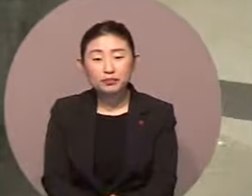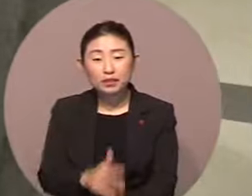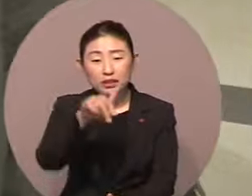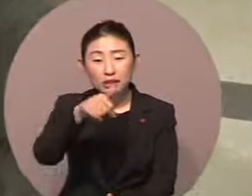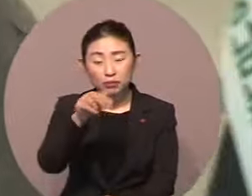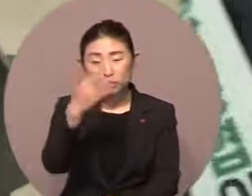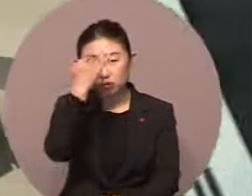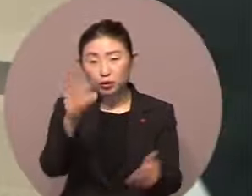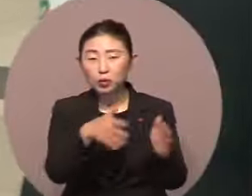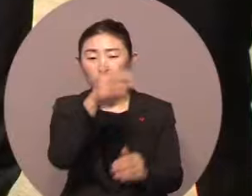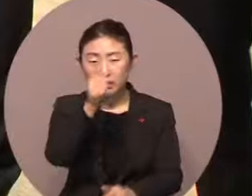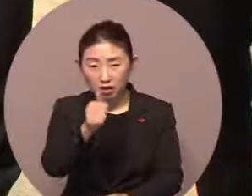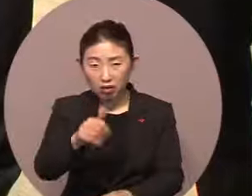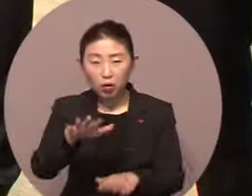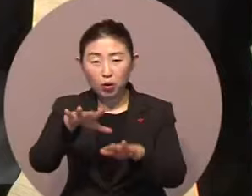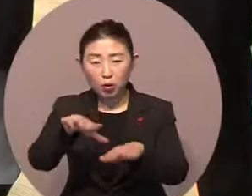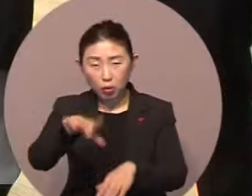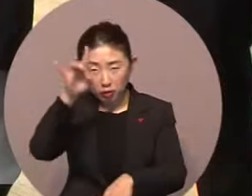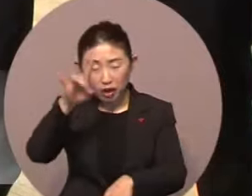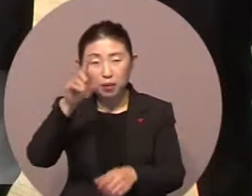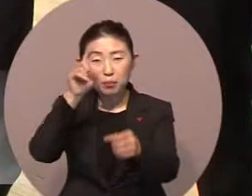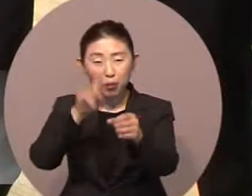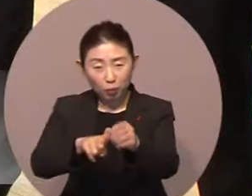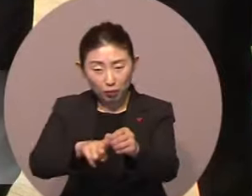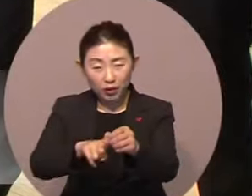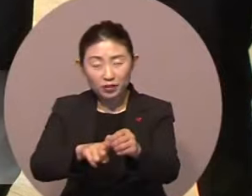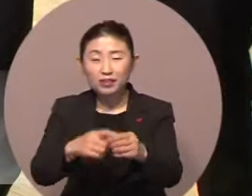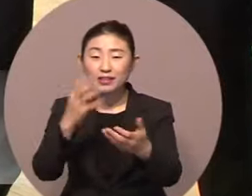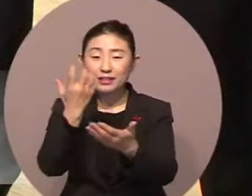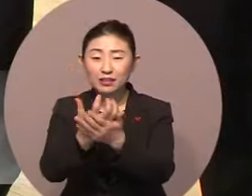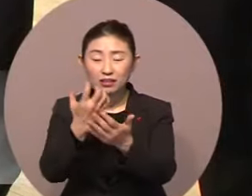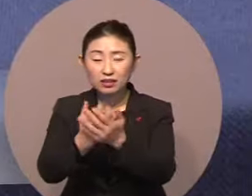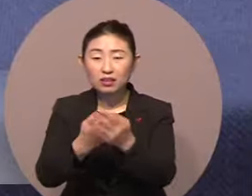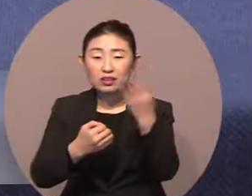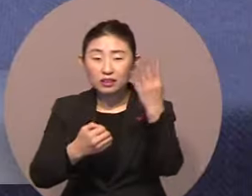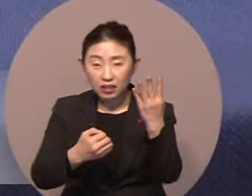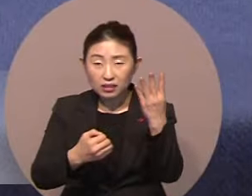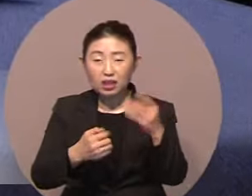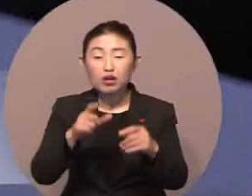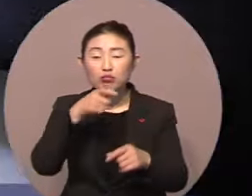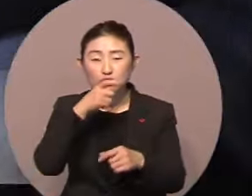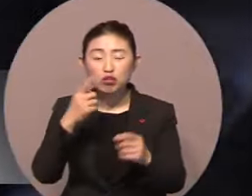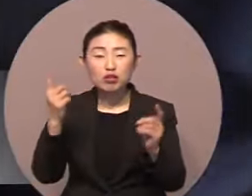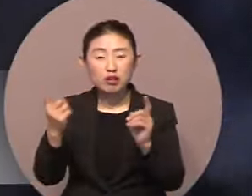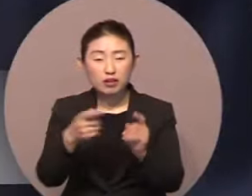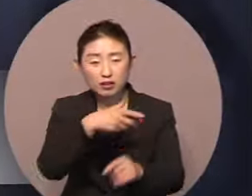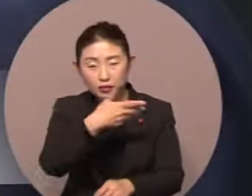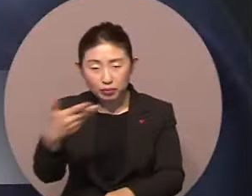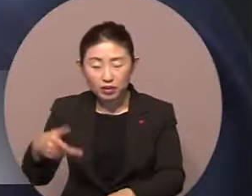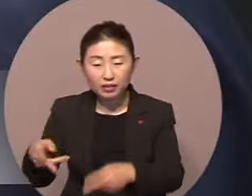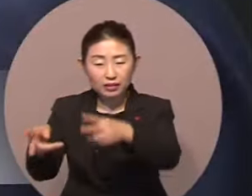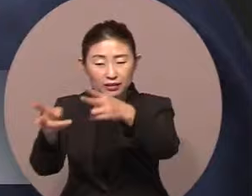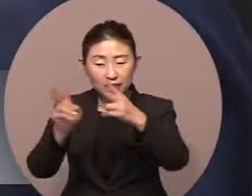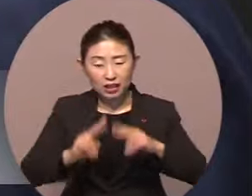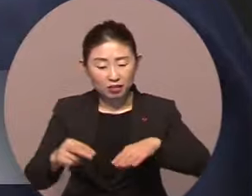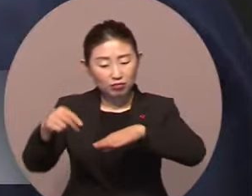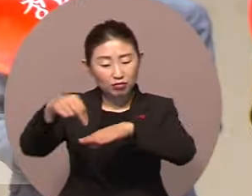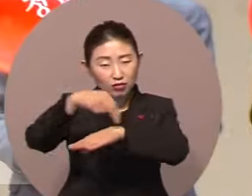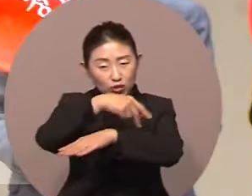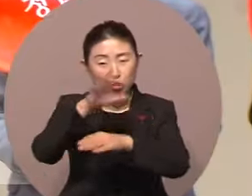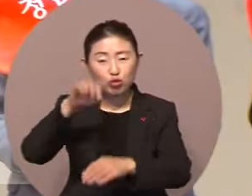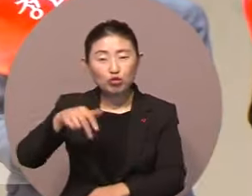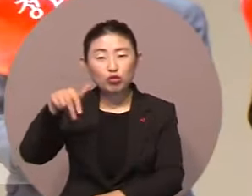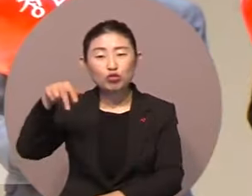김태흠 충남지사는 올해 초 도정 방향을 상징하는 사자성어로 물을 만나면 다리를 놓아 건넌다는 우수가교를